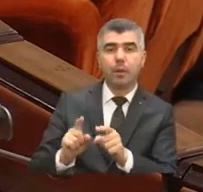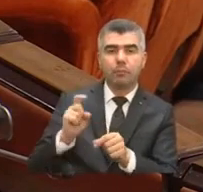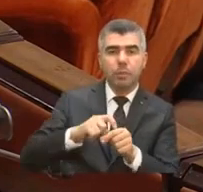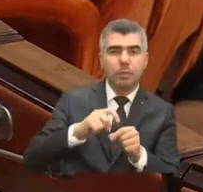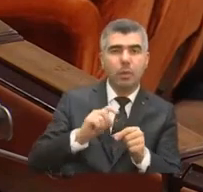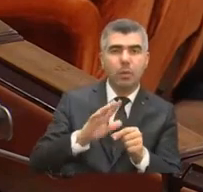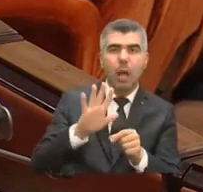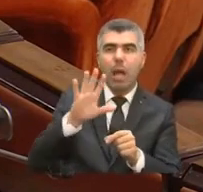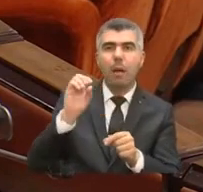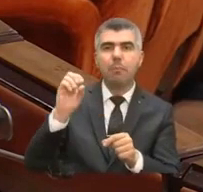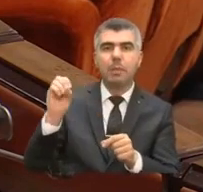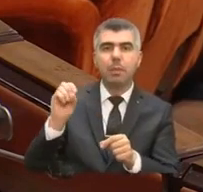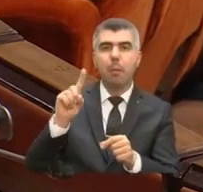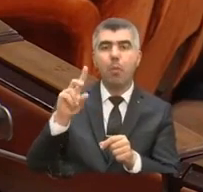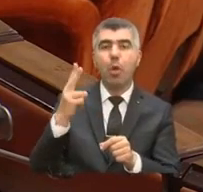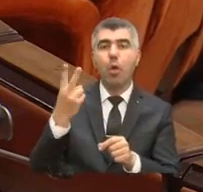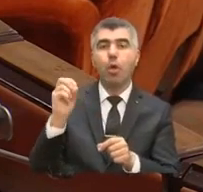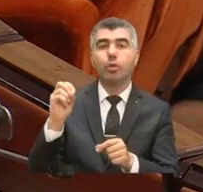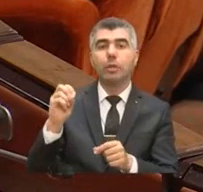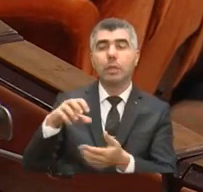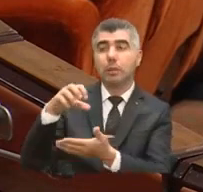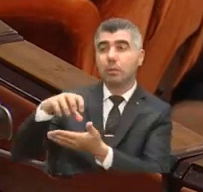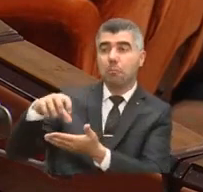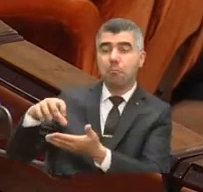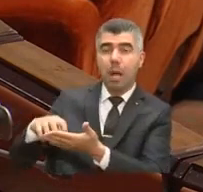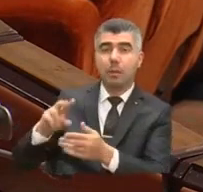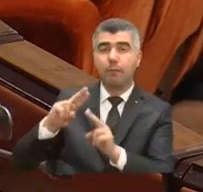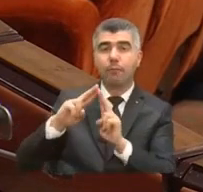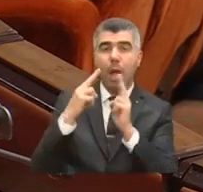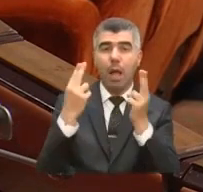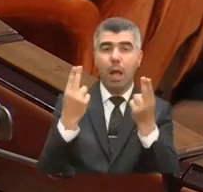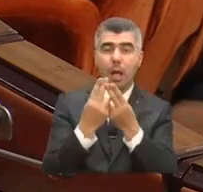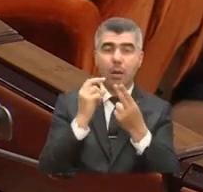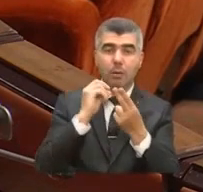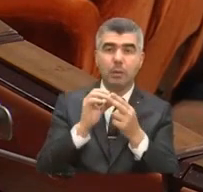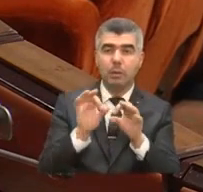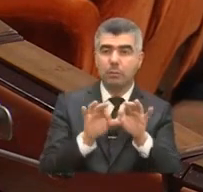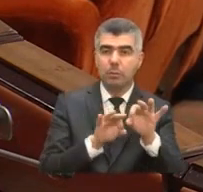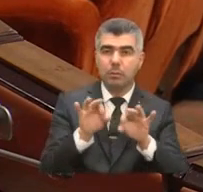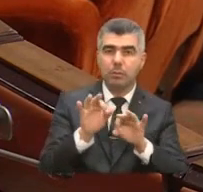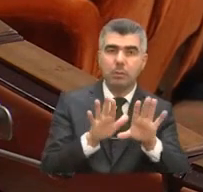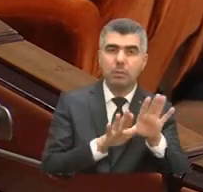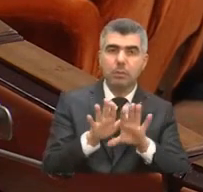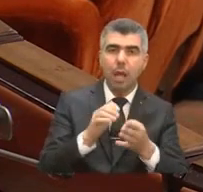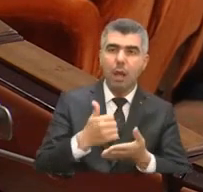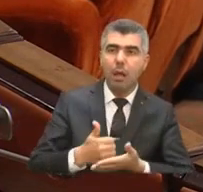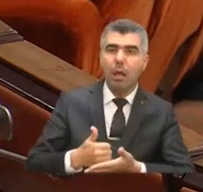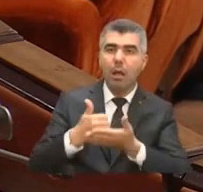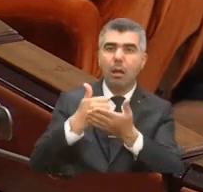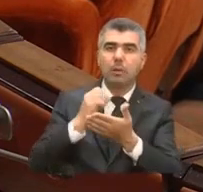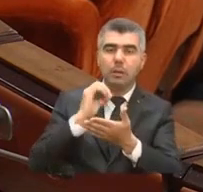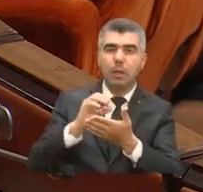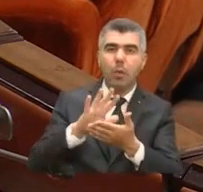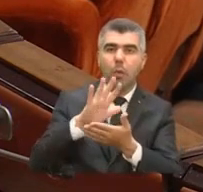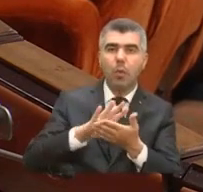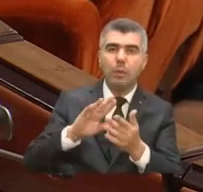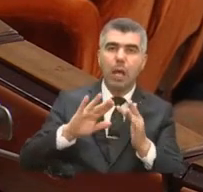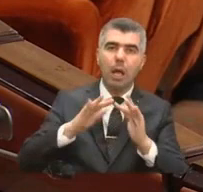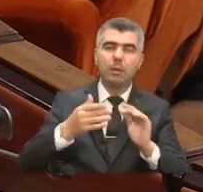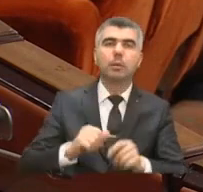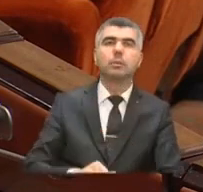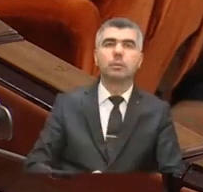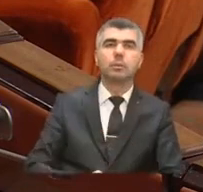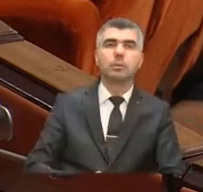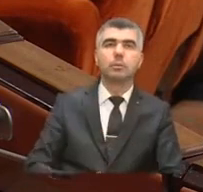وجهه في 120 بلد، بالاضافه الى اعتماد معايير خاصه في المجال ديال التسيير والخدمات الموجهه للزبناء وايضا الرقمنه. في هذا